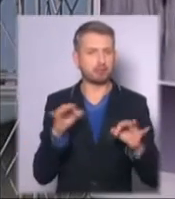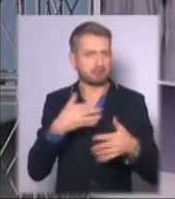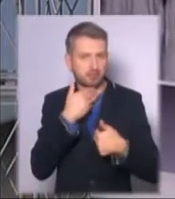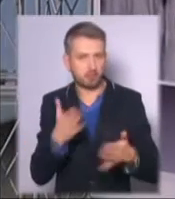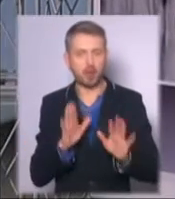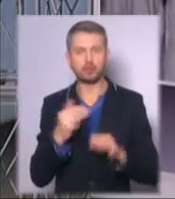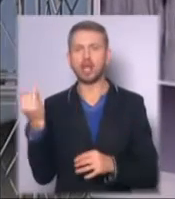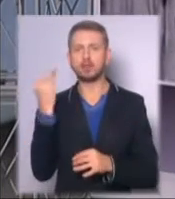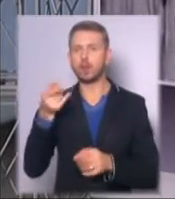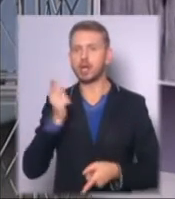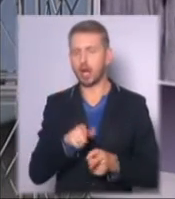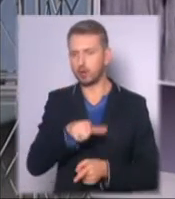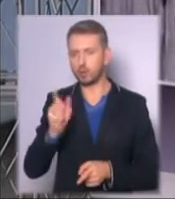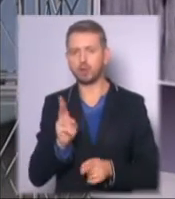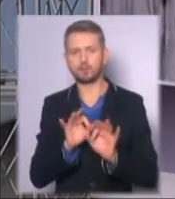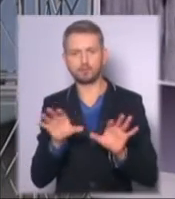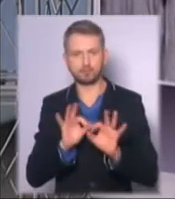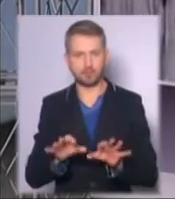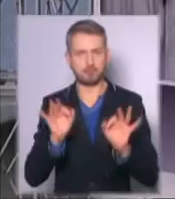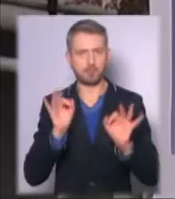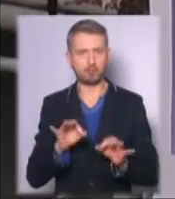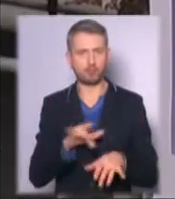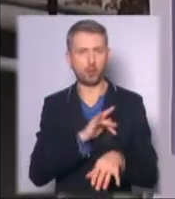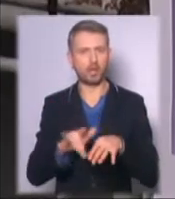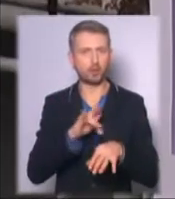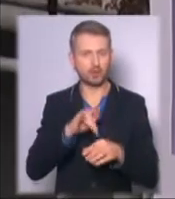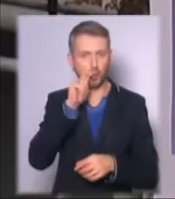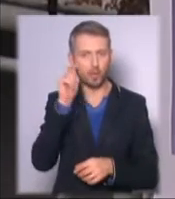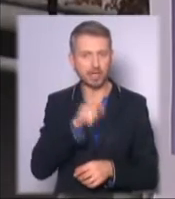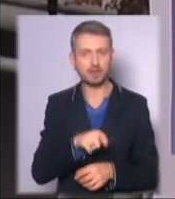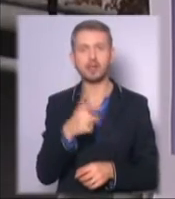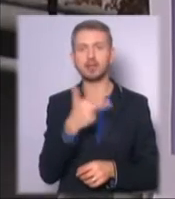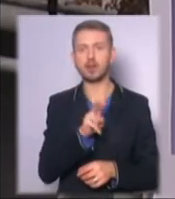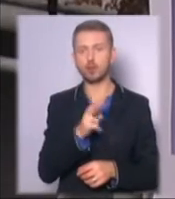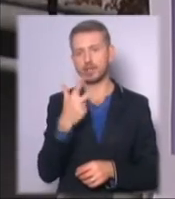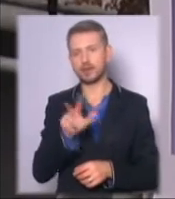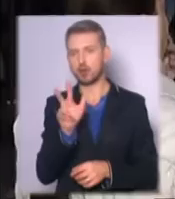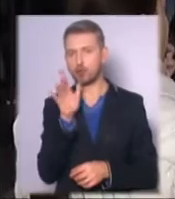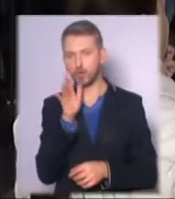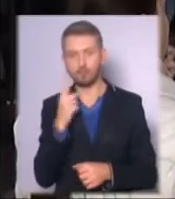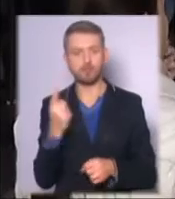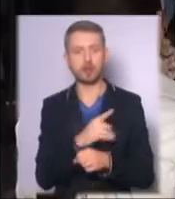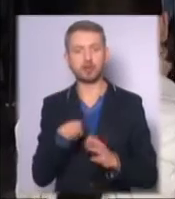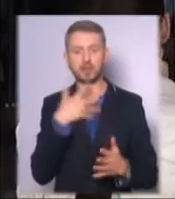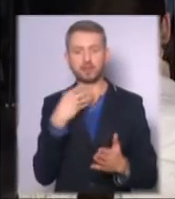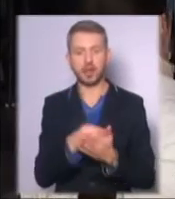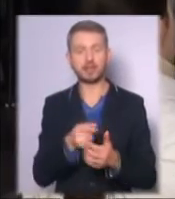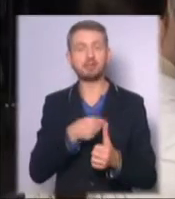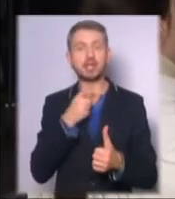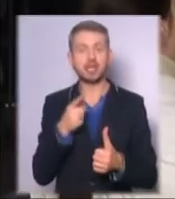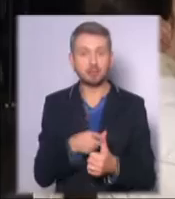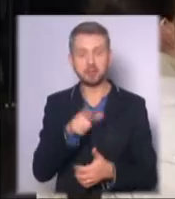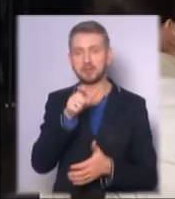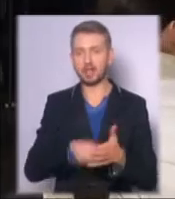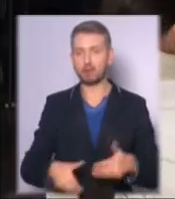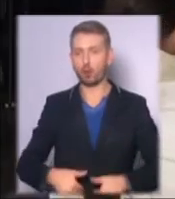історії реальних людей, які висвітлювали правду про геноцид українців 32-33 років. Уперше під власним іменем статті про Голодомор в західній